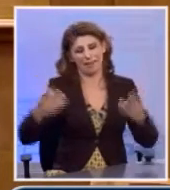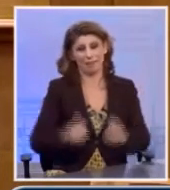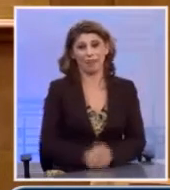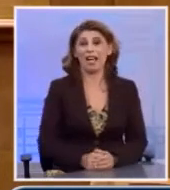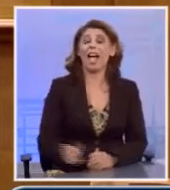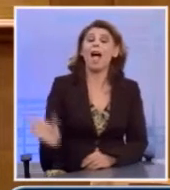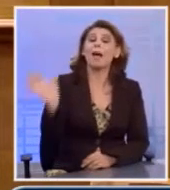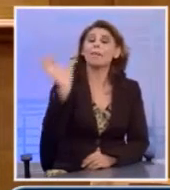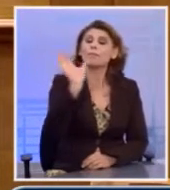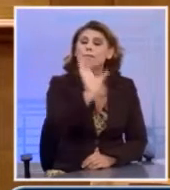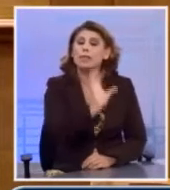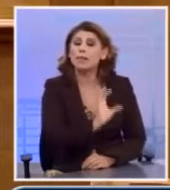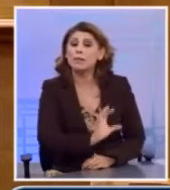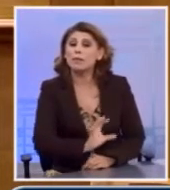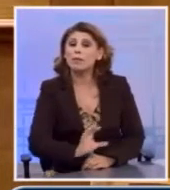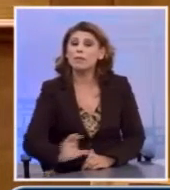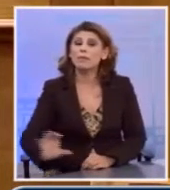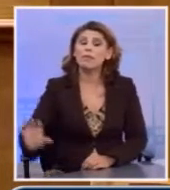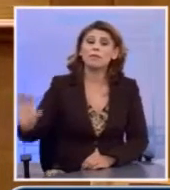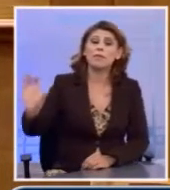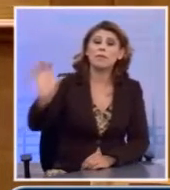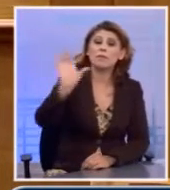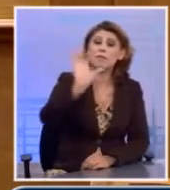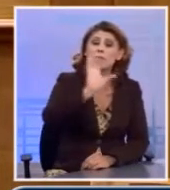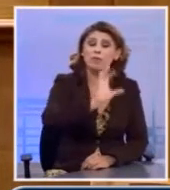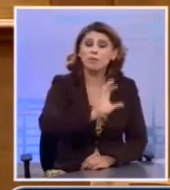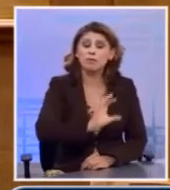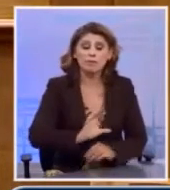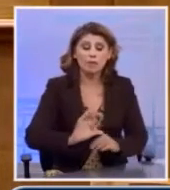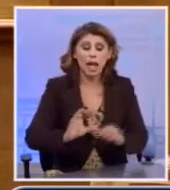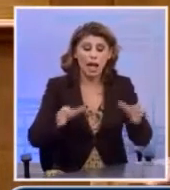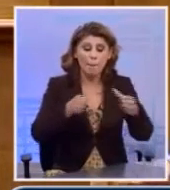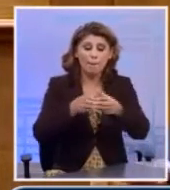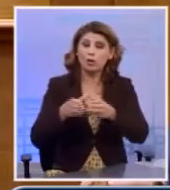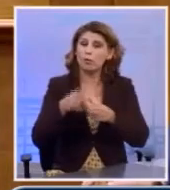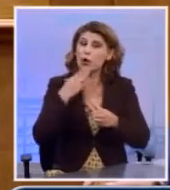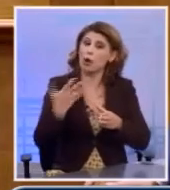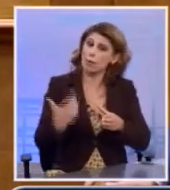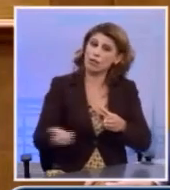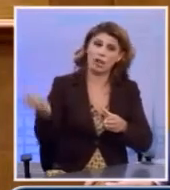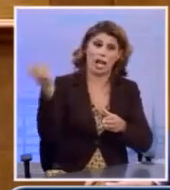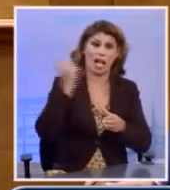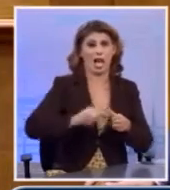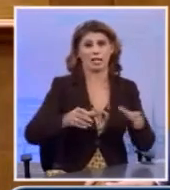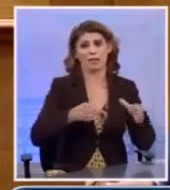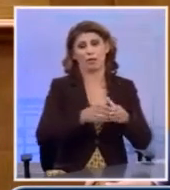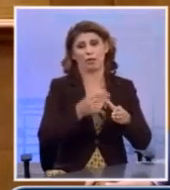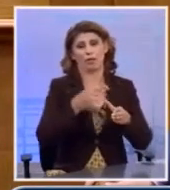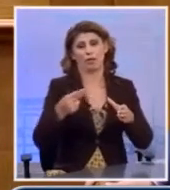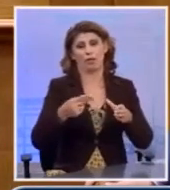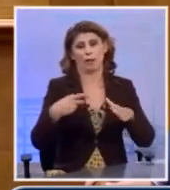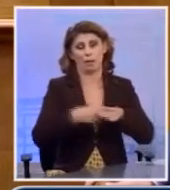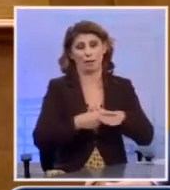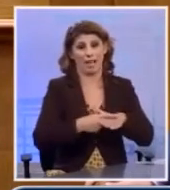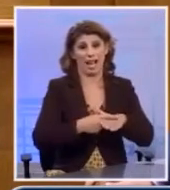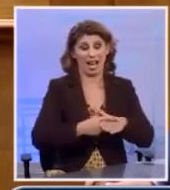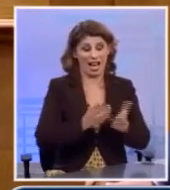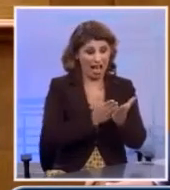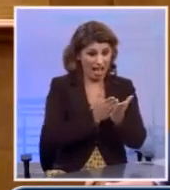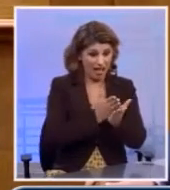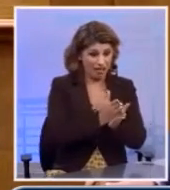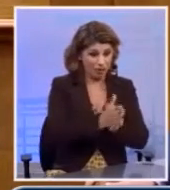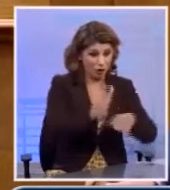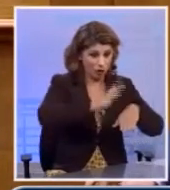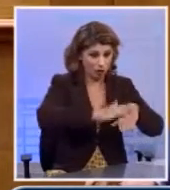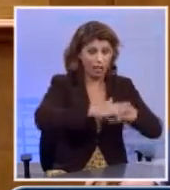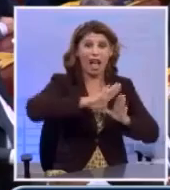Ψάξτε, αν θέλετε, σε όλα τα πορίσματα, γιατί υπάρχουν και άλλα πορίσματα για τράπεζες. Αλλά ηθικό αυτουργό του ΣΥΡΙΖΑ για θαλασσοδάνεια δεν θα